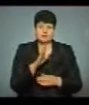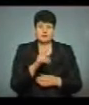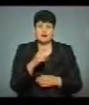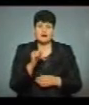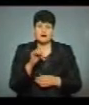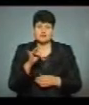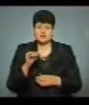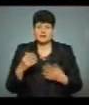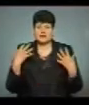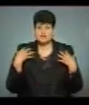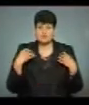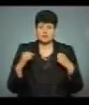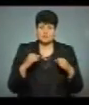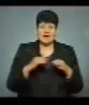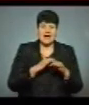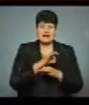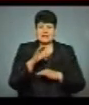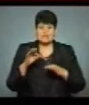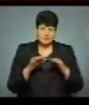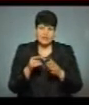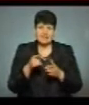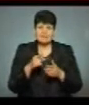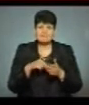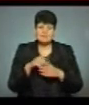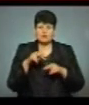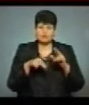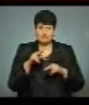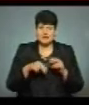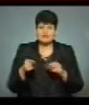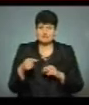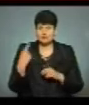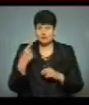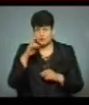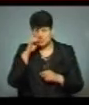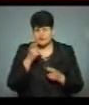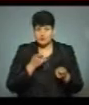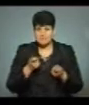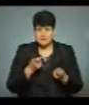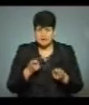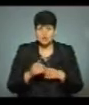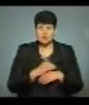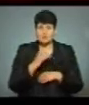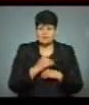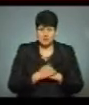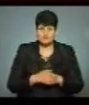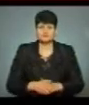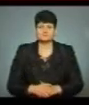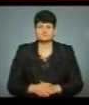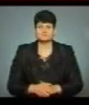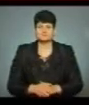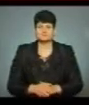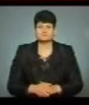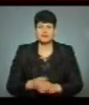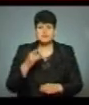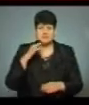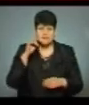Харченко, начальник управління архітектури та містобудування Тернопільської обласної державної адміністрації. Доброго вечора, пане Володимире. Тож, власне,